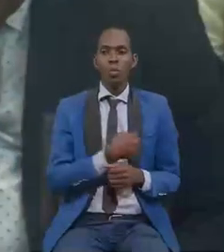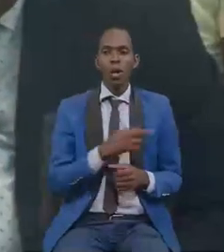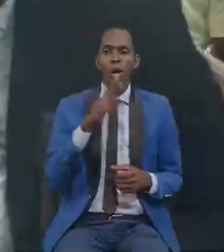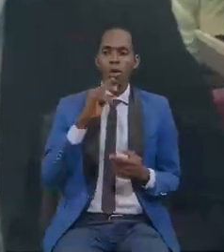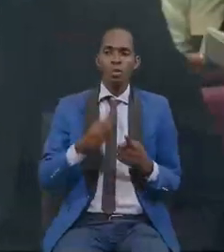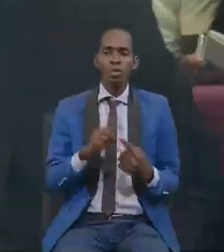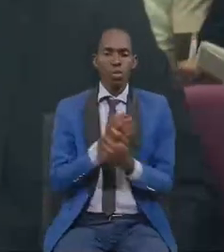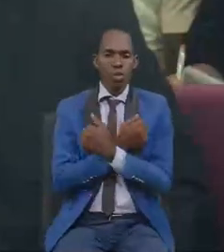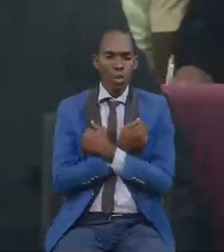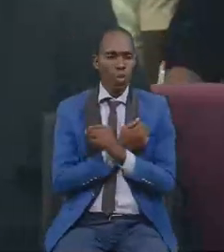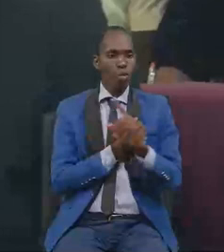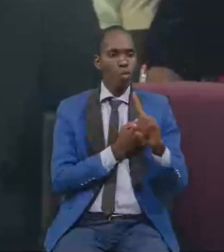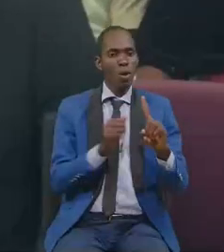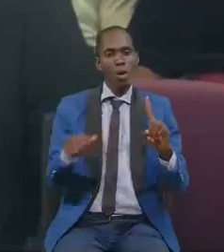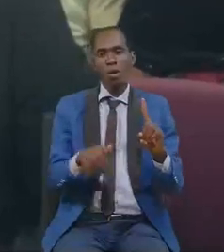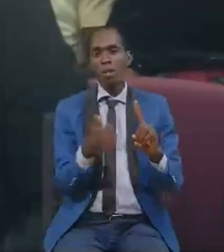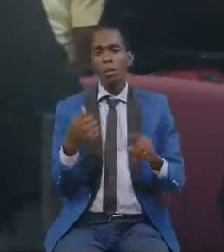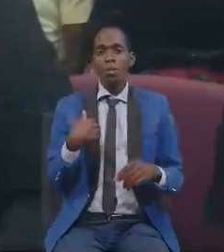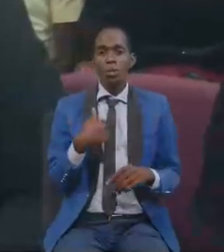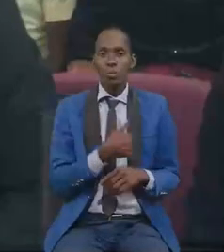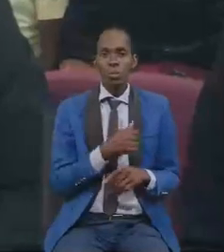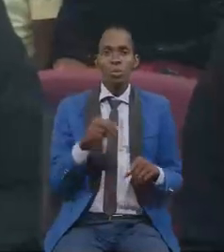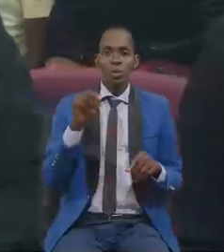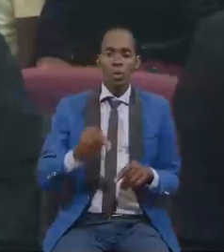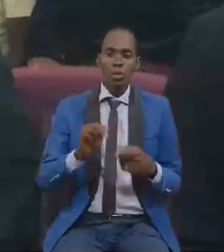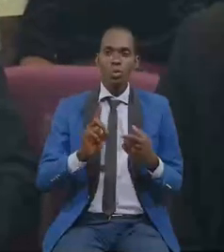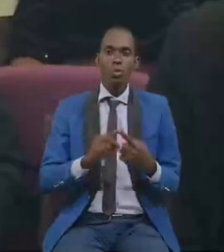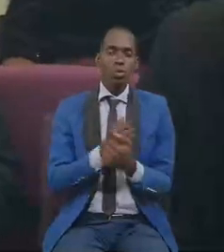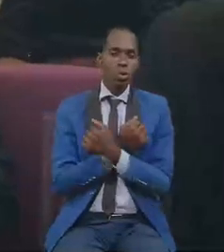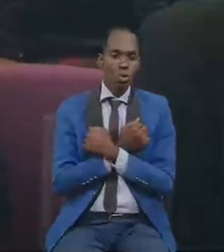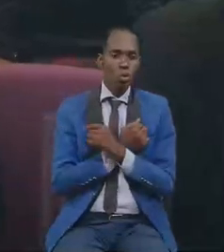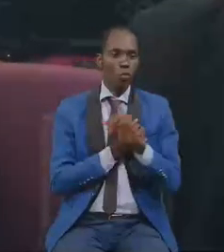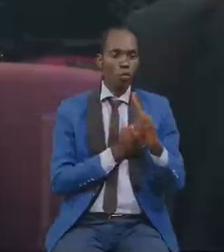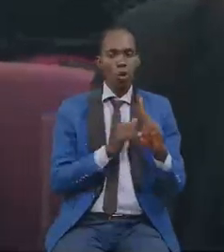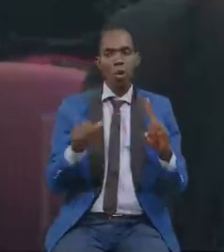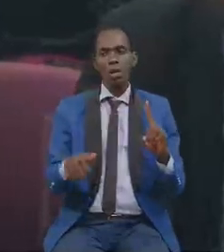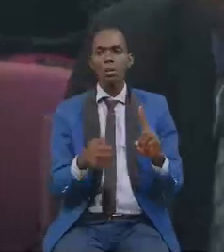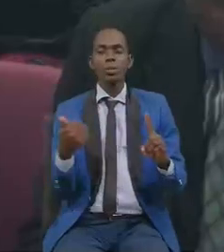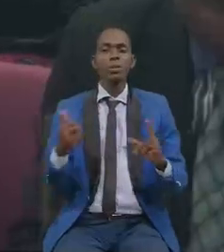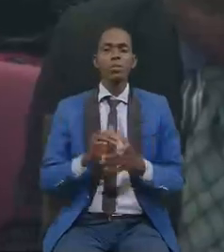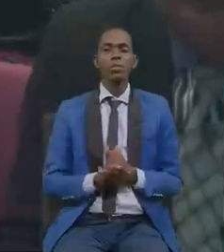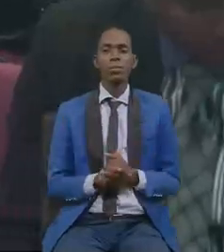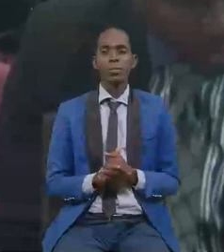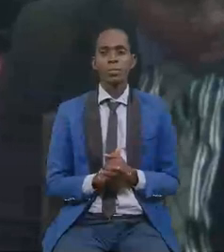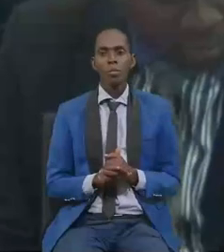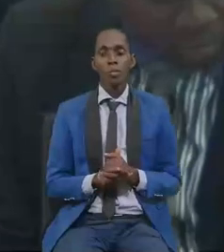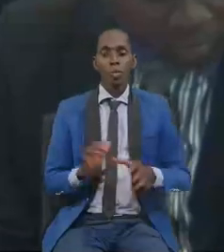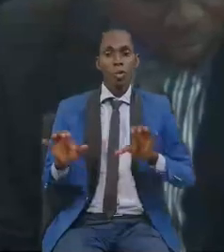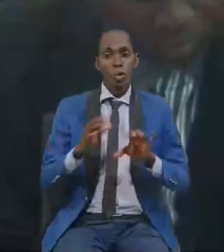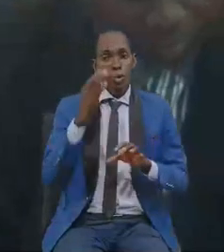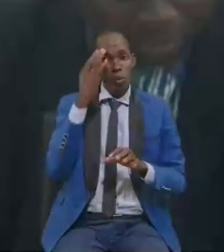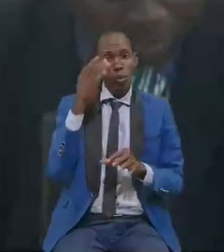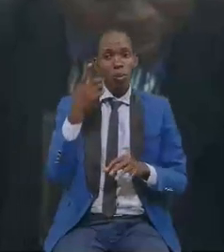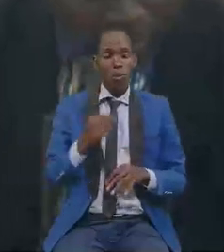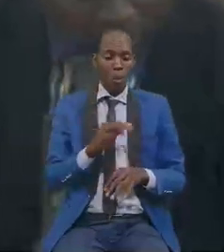autres. Nous devons aussi nous aimer les uns les autres. Est-ce que vous savez que les membres de